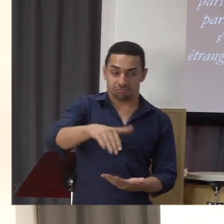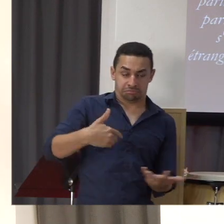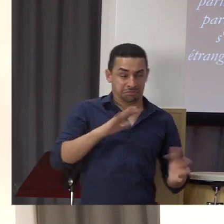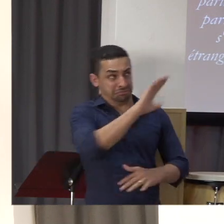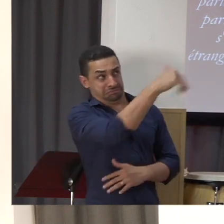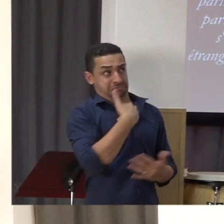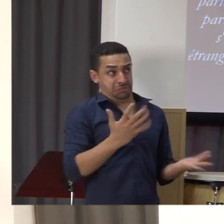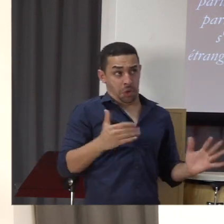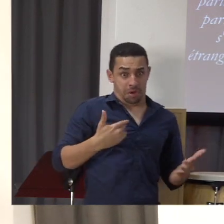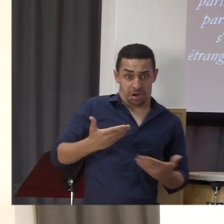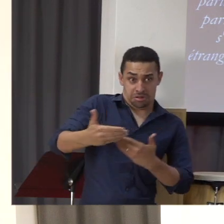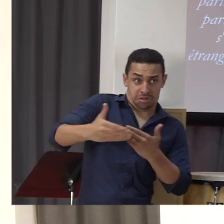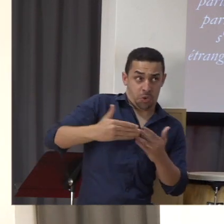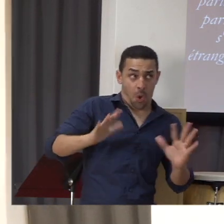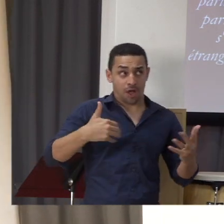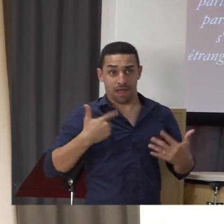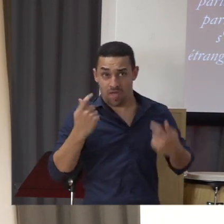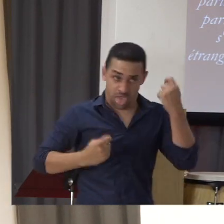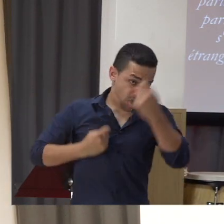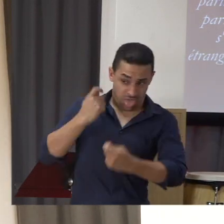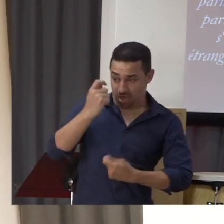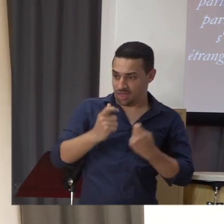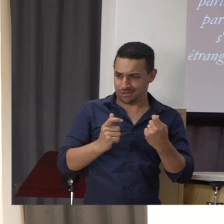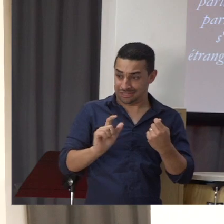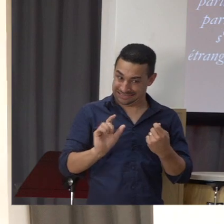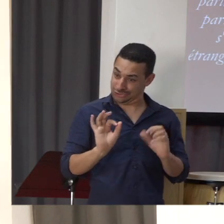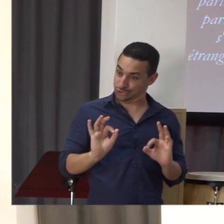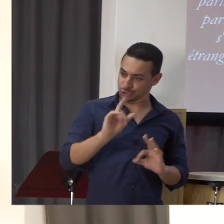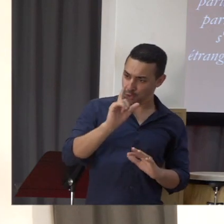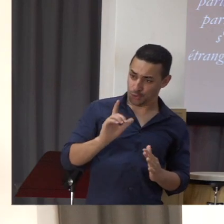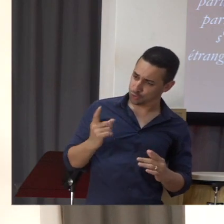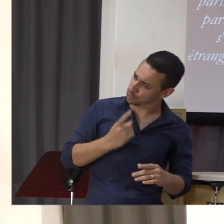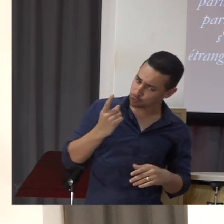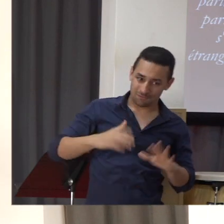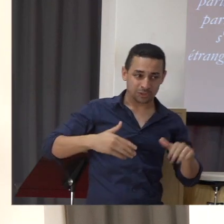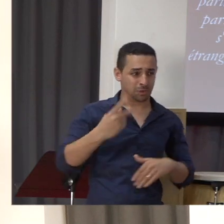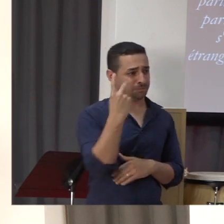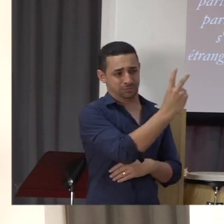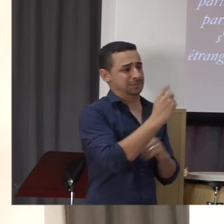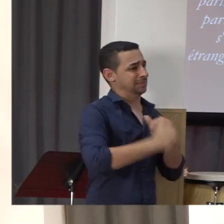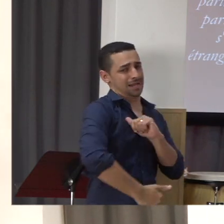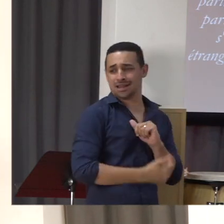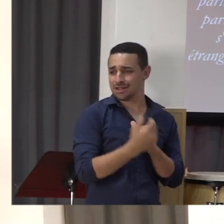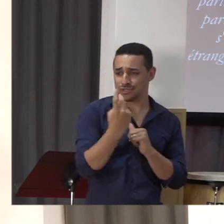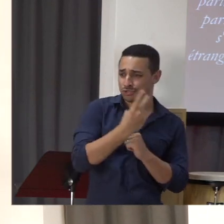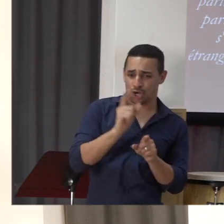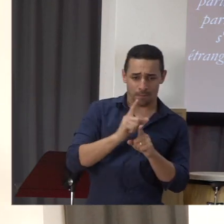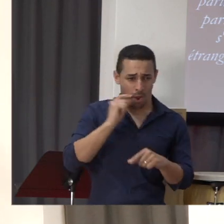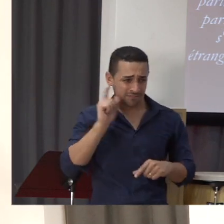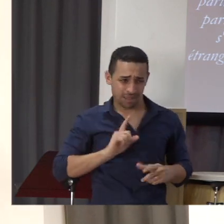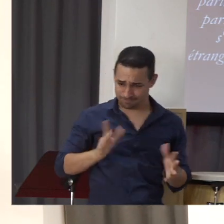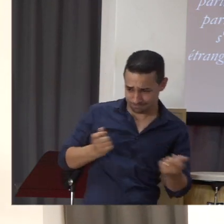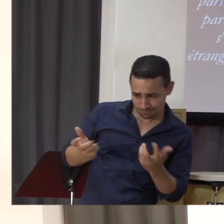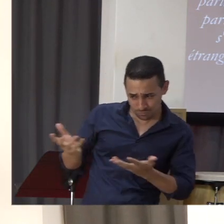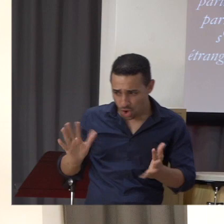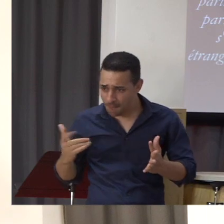mais comment ça va se passer? Justement, c'est comme ça que Dieu a toujours fonctionné avec des hommes et des femmes que